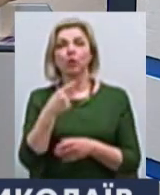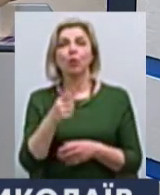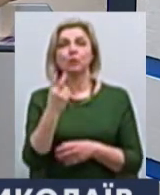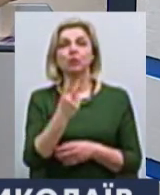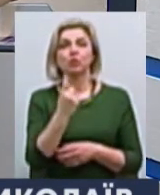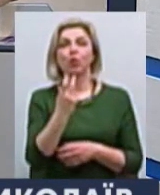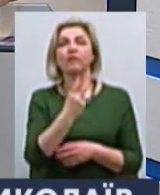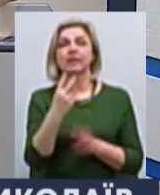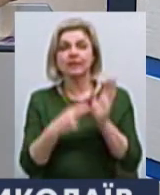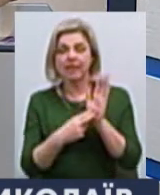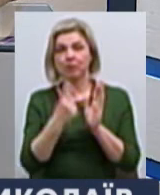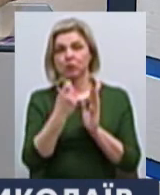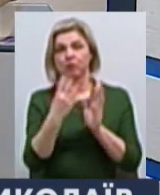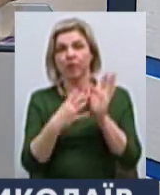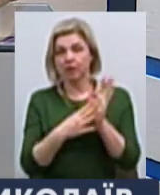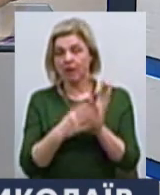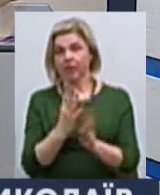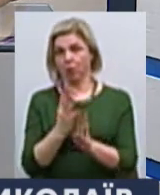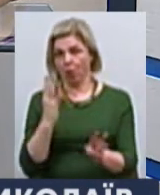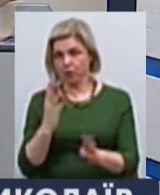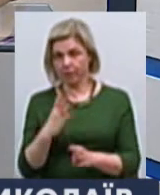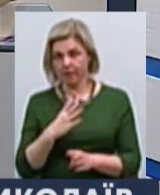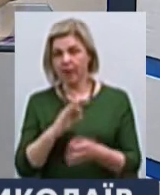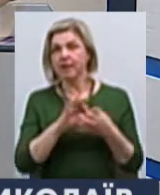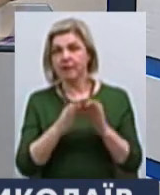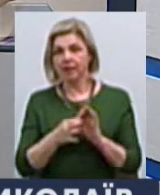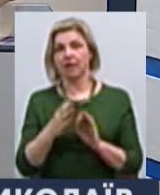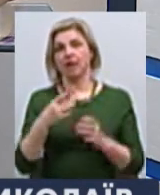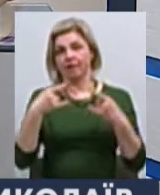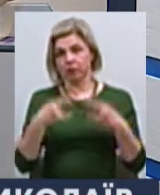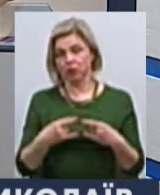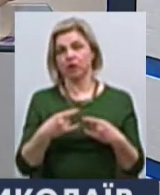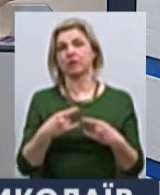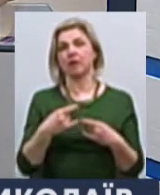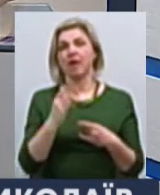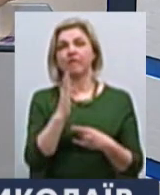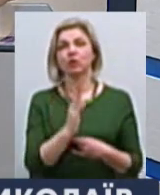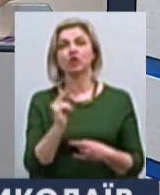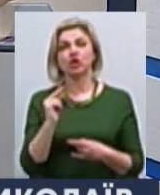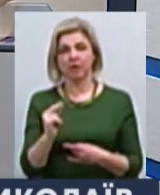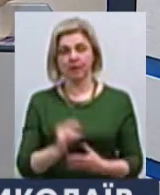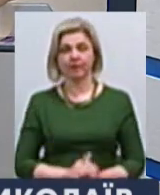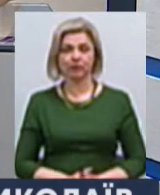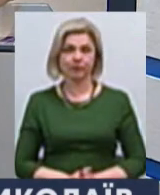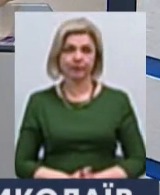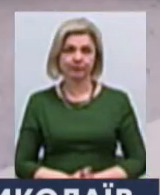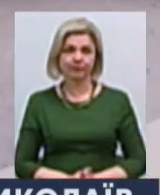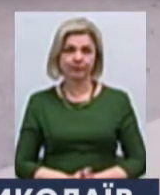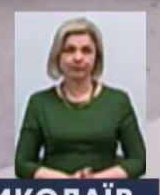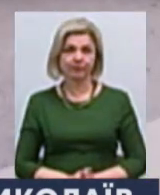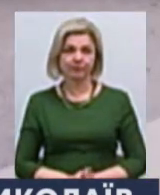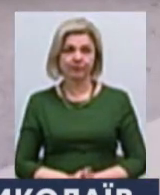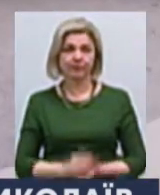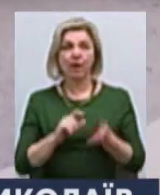127 та 129 утворились черги. Детальніше про це у сюжеті кореспондентів Суспільного Вікторії Чернявської та Юлії Кускової.